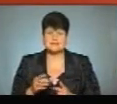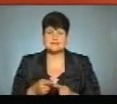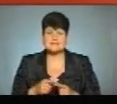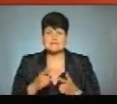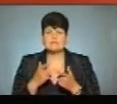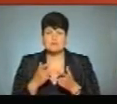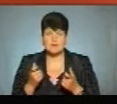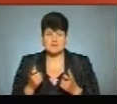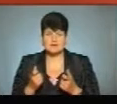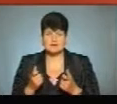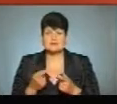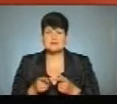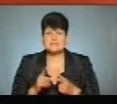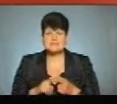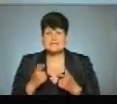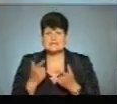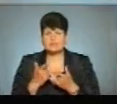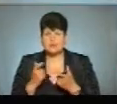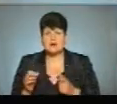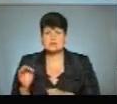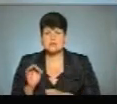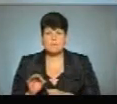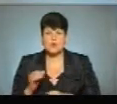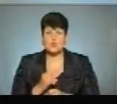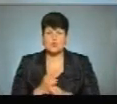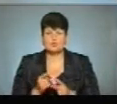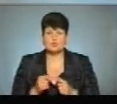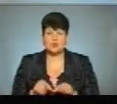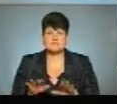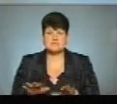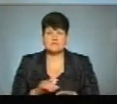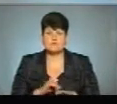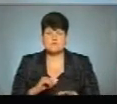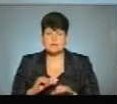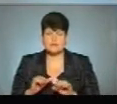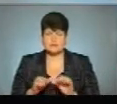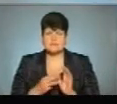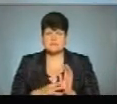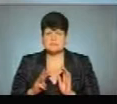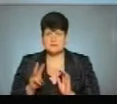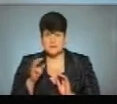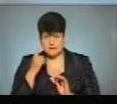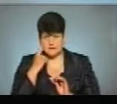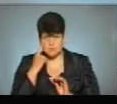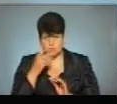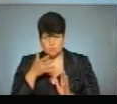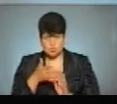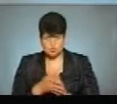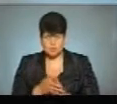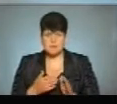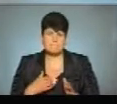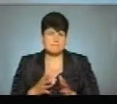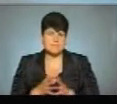це інформація, третя сфера, це в нас є інформація про роботу органу місцевого самоврядування, це 83% прозорості, тобто